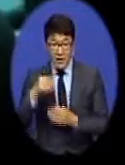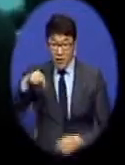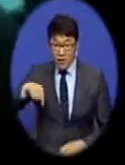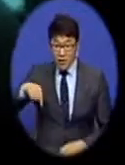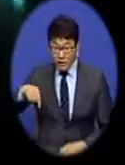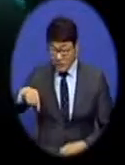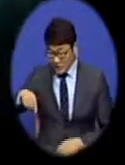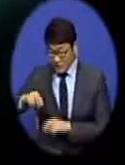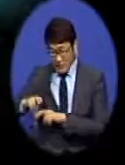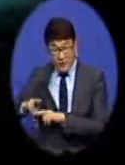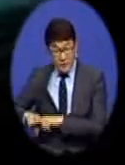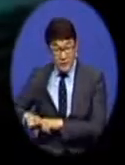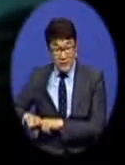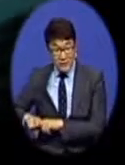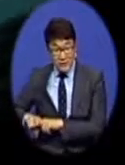여기 이 자리